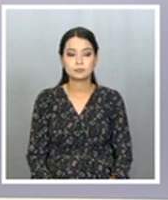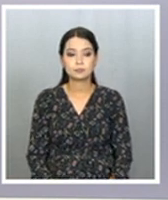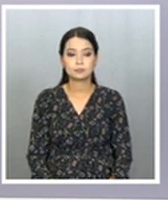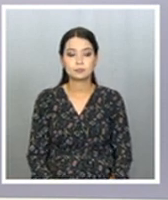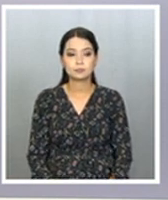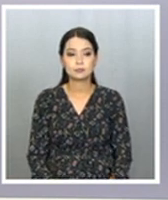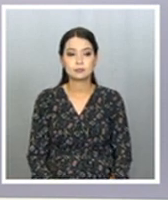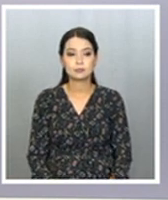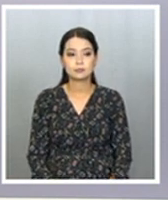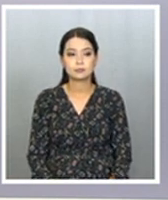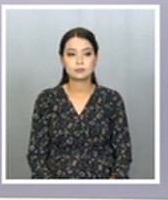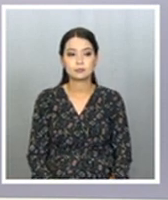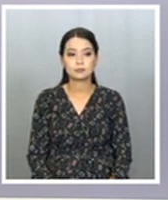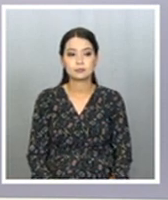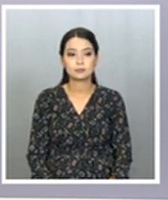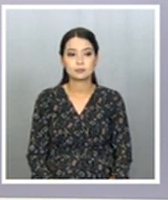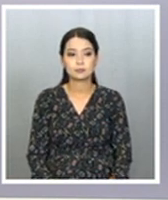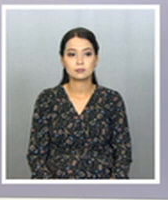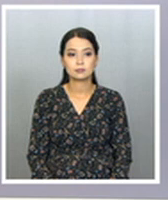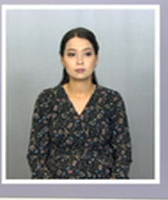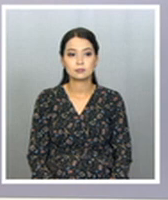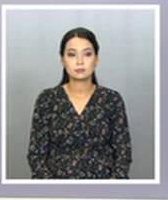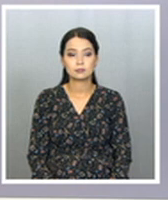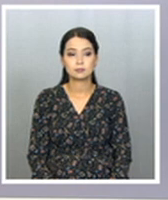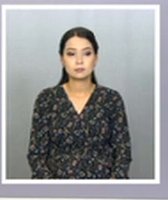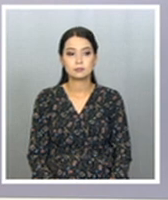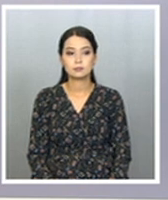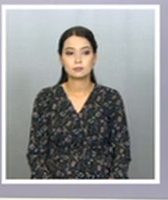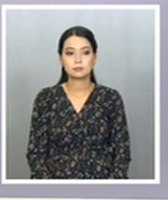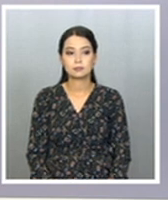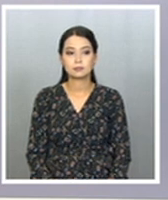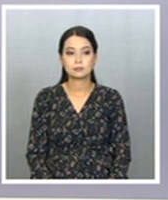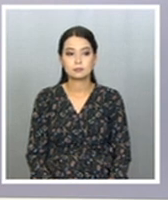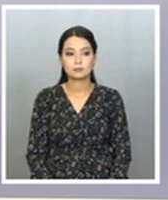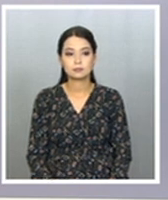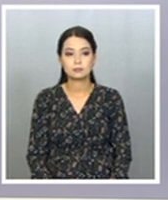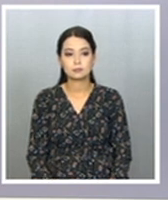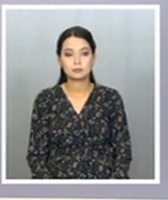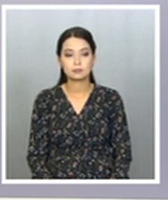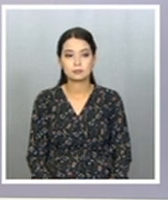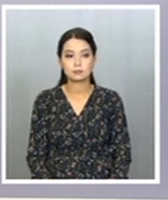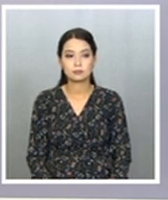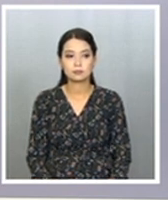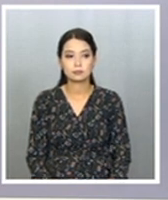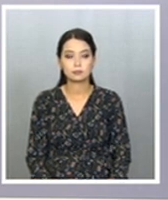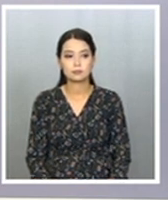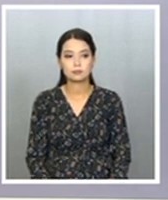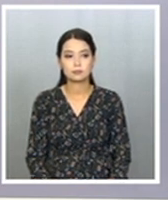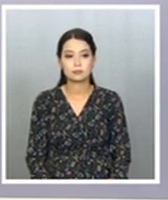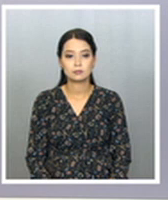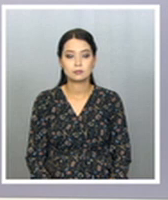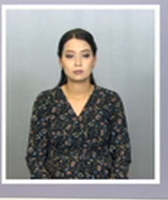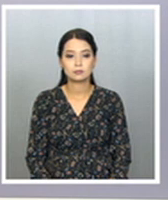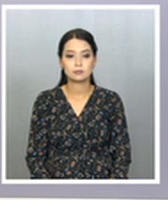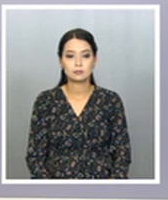0 факториал көбейтілген 5 азайтылған 0 факториал. Алымында 5 факториал, бөліміндегі 0 факториал ол